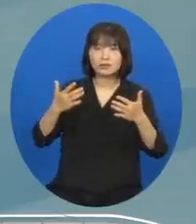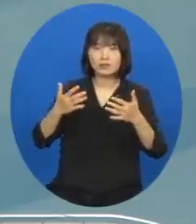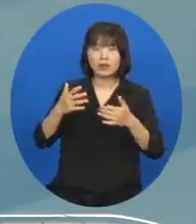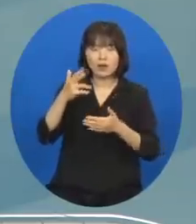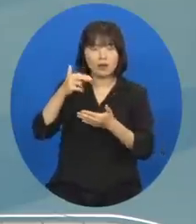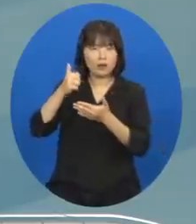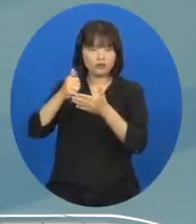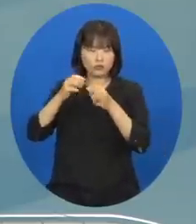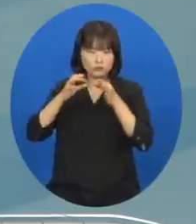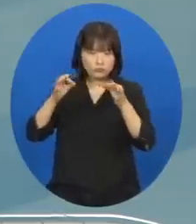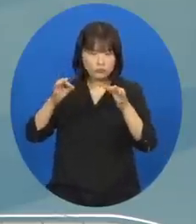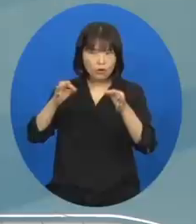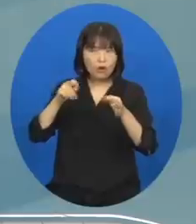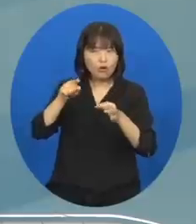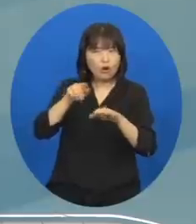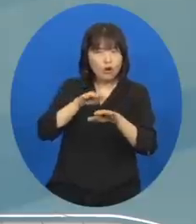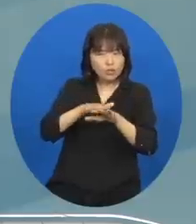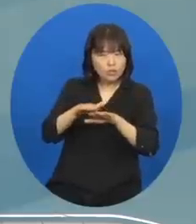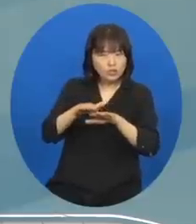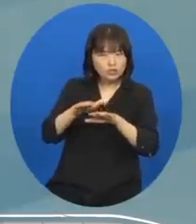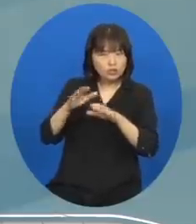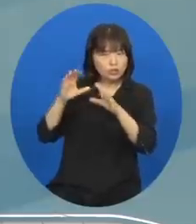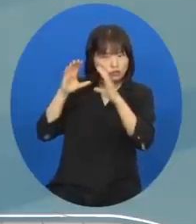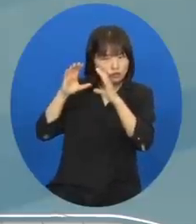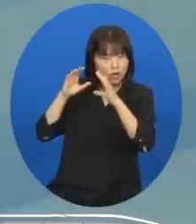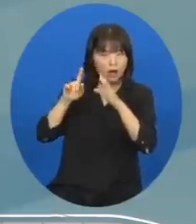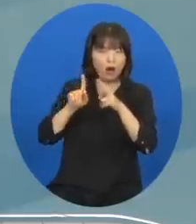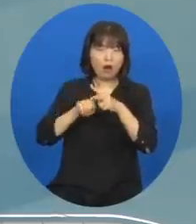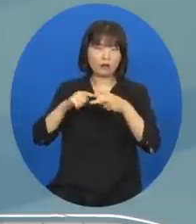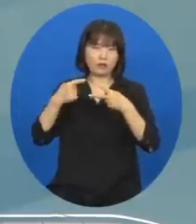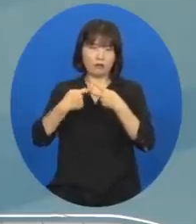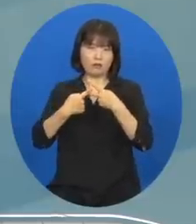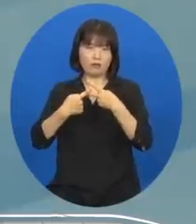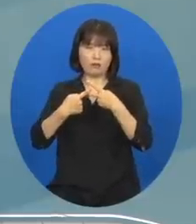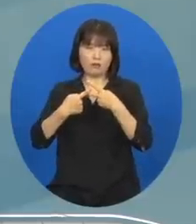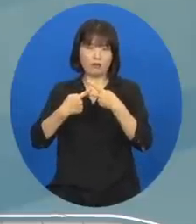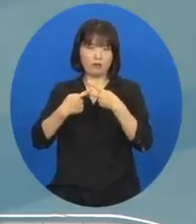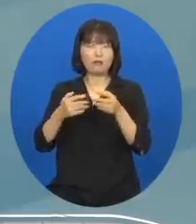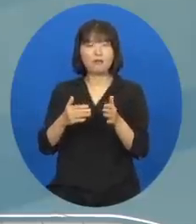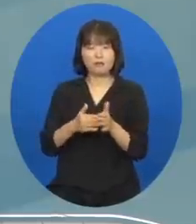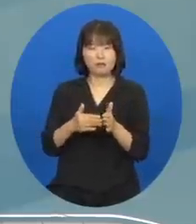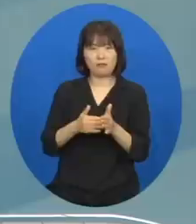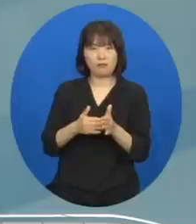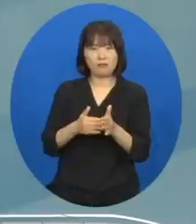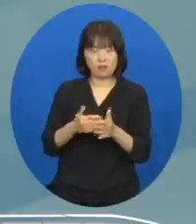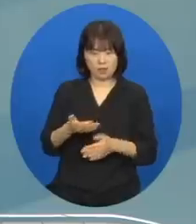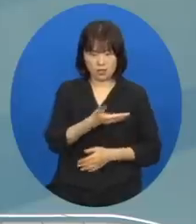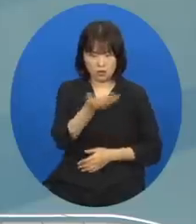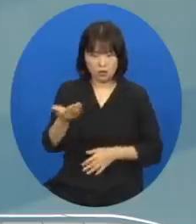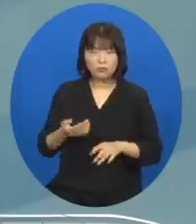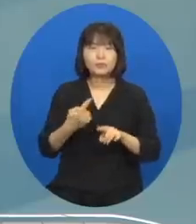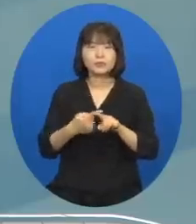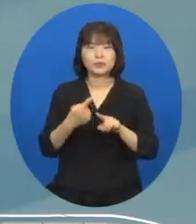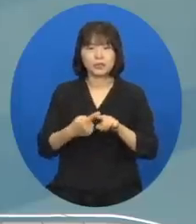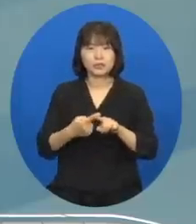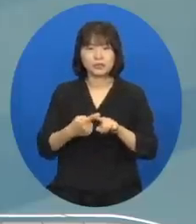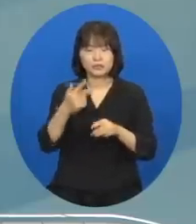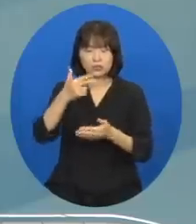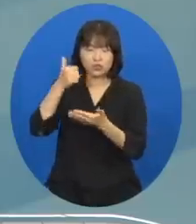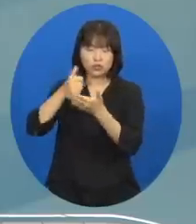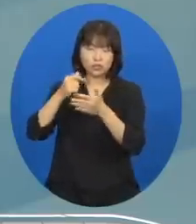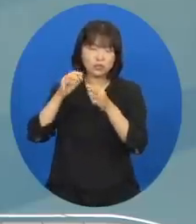주님의 음성을 그렇게 듣는 거구나 이해하는 것을 보았어요. 여러분도 마찬가지입니다. 주님의